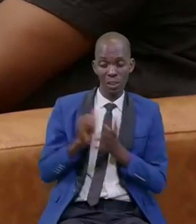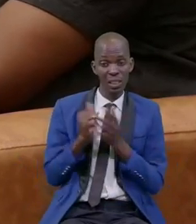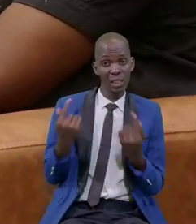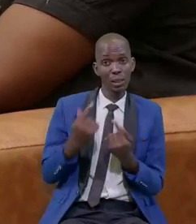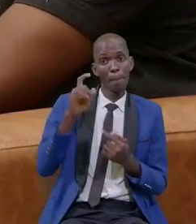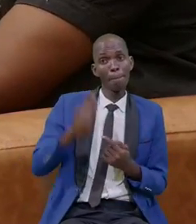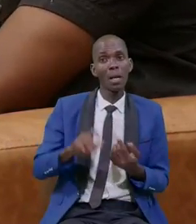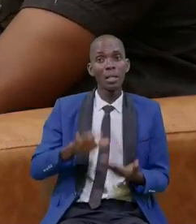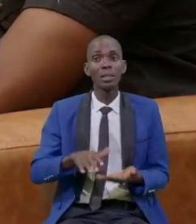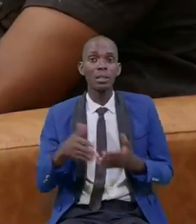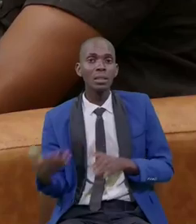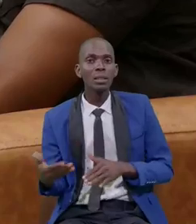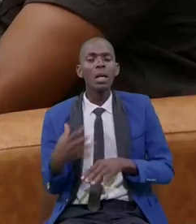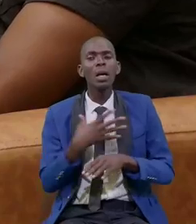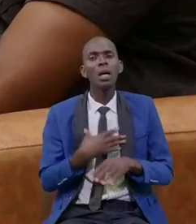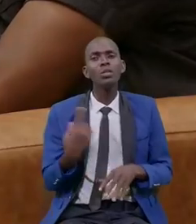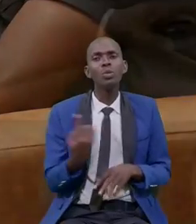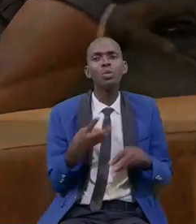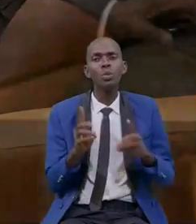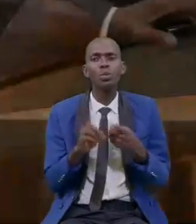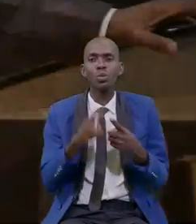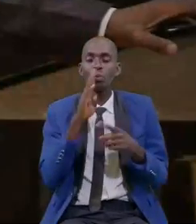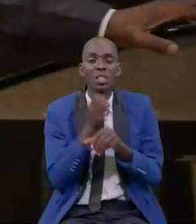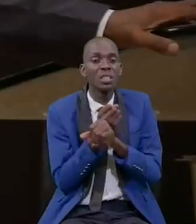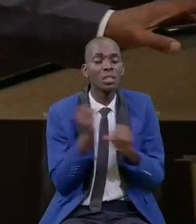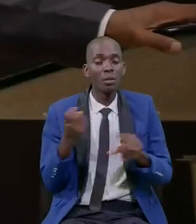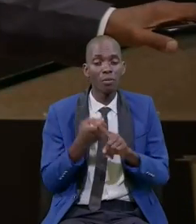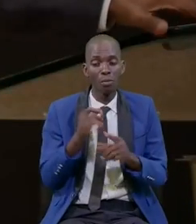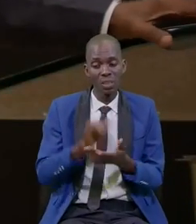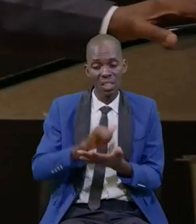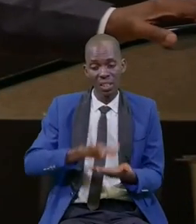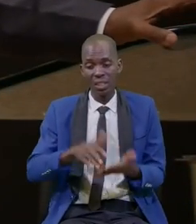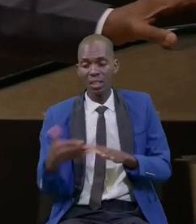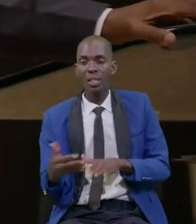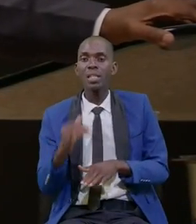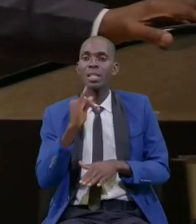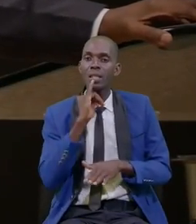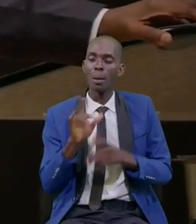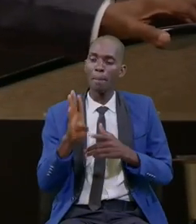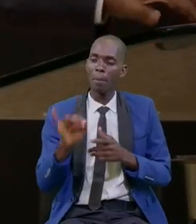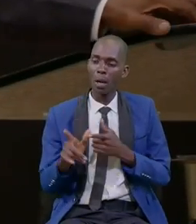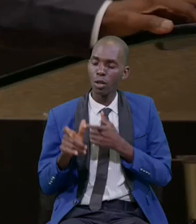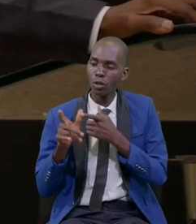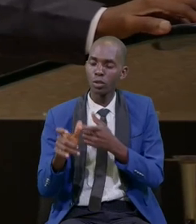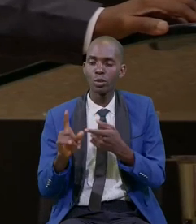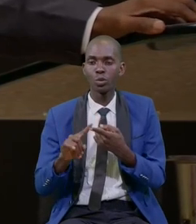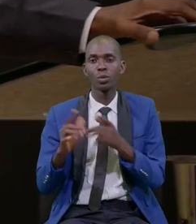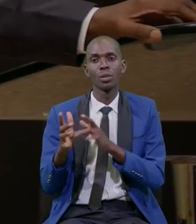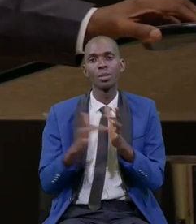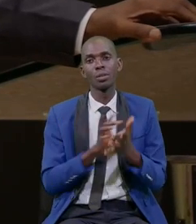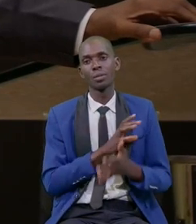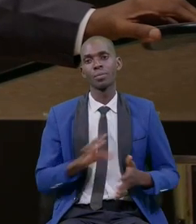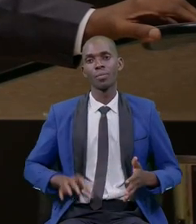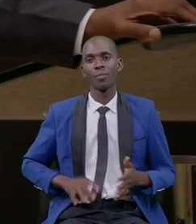seule manière d'être sauvé, être délivré de la mort, c'est la foi en le Seigneur Jésus-Christ. C'est dit